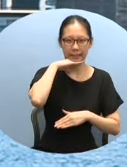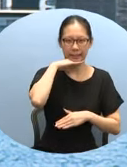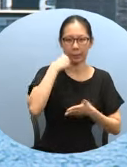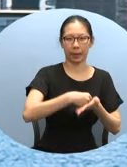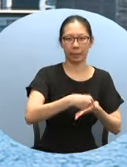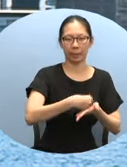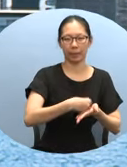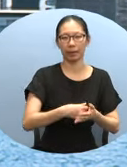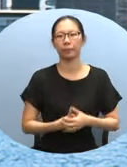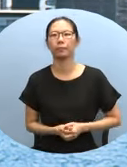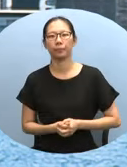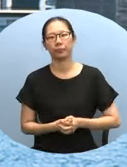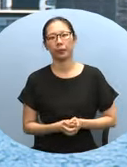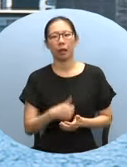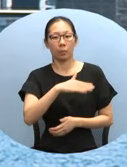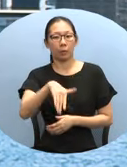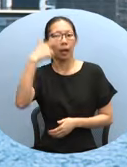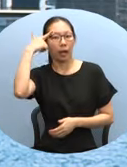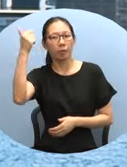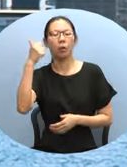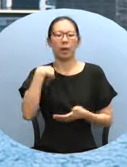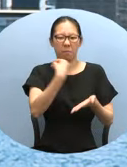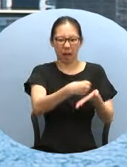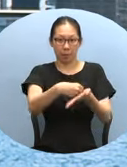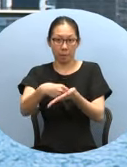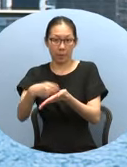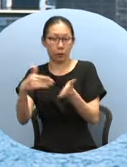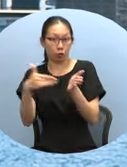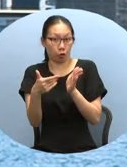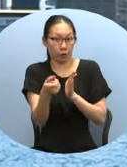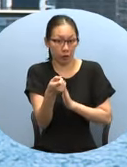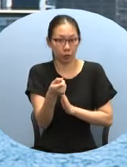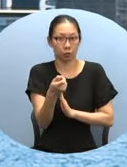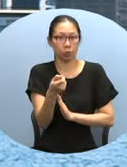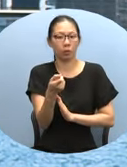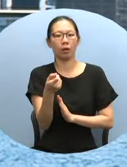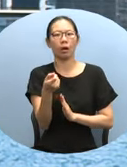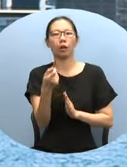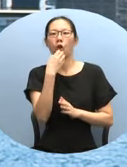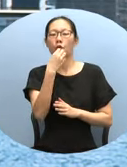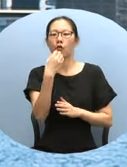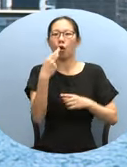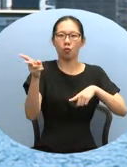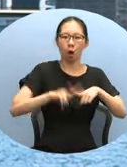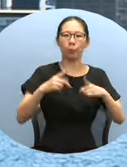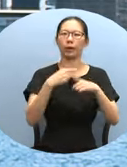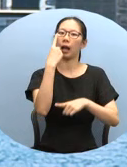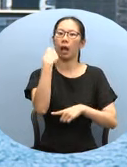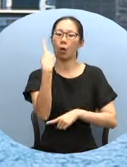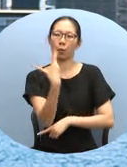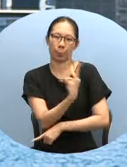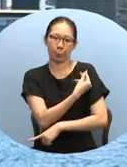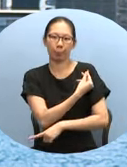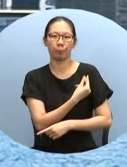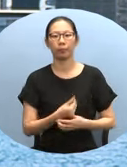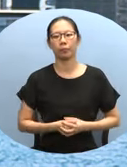嘅。我哋亦都係打算咧係採購足夠嘅供應咧，係最少係全港兩倍人口